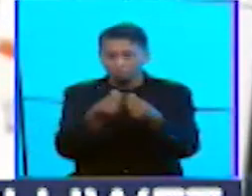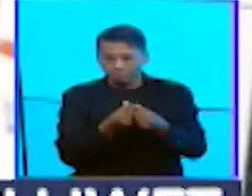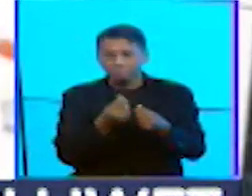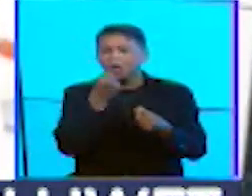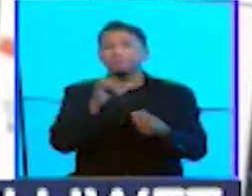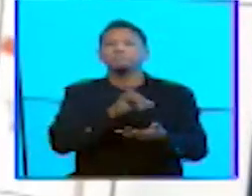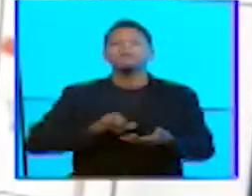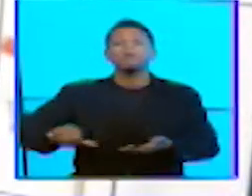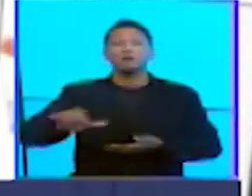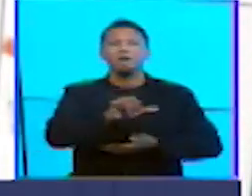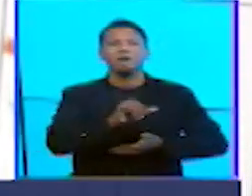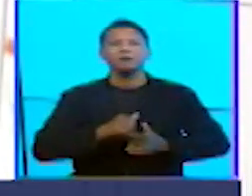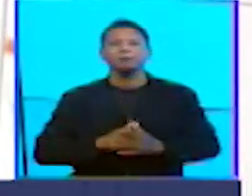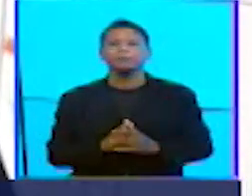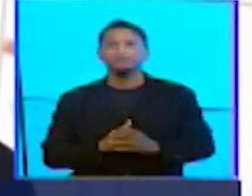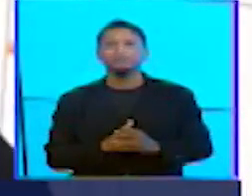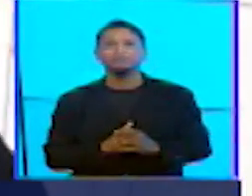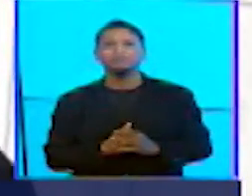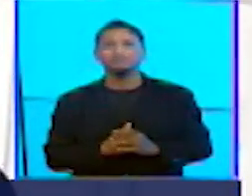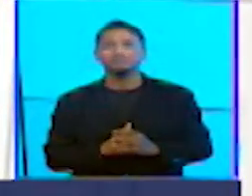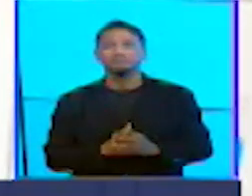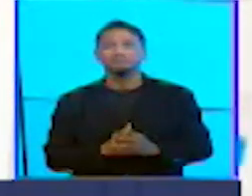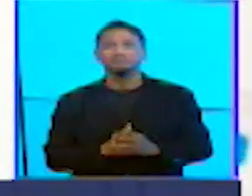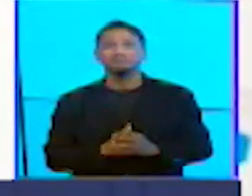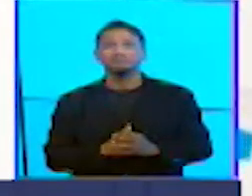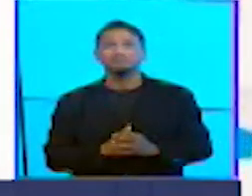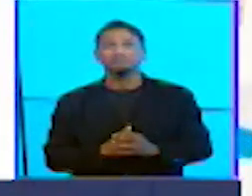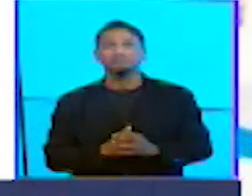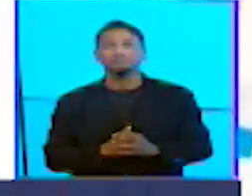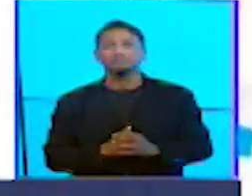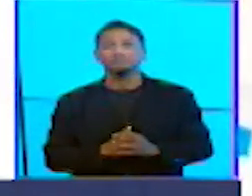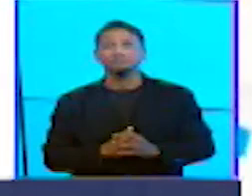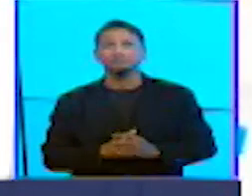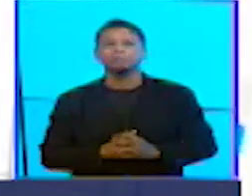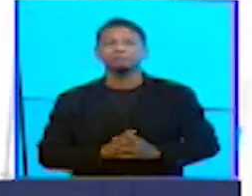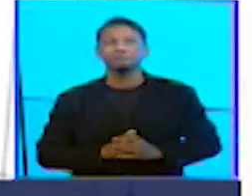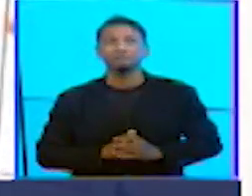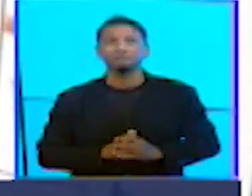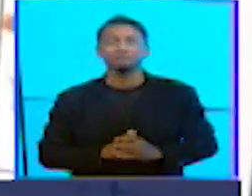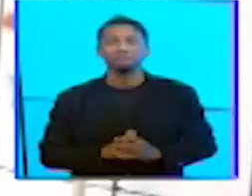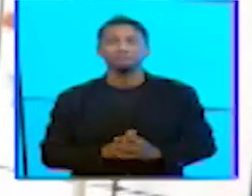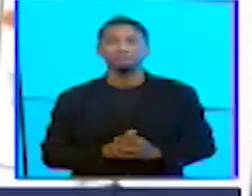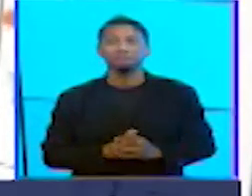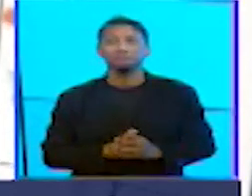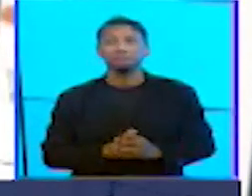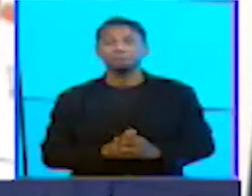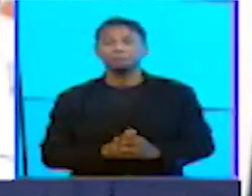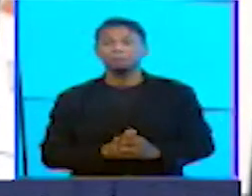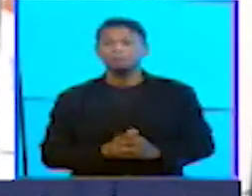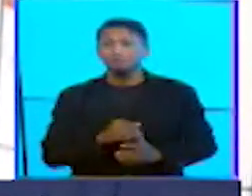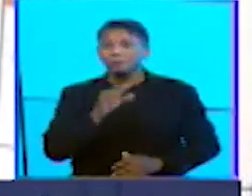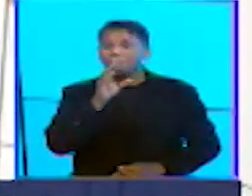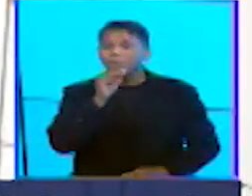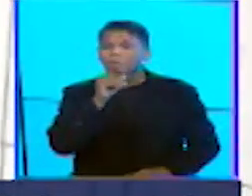Ngaliwet, kan sehari hari itu hari Minggu itu sok ngaliwet gitu dan di rumah ada cukup keras weh. Cina dari uang ngaliwet teh